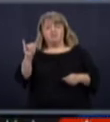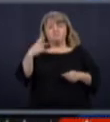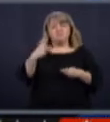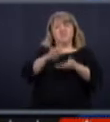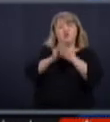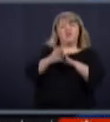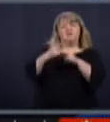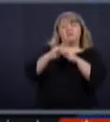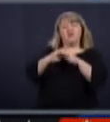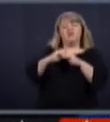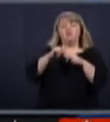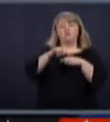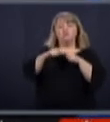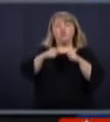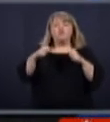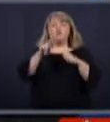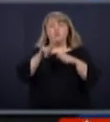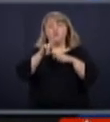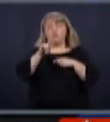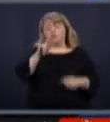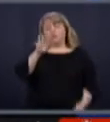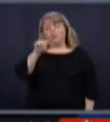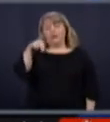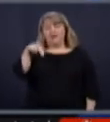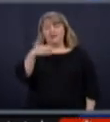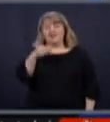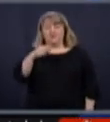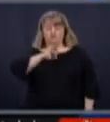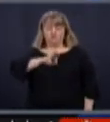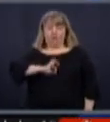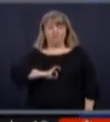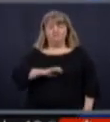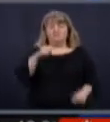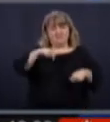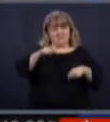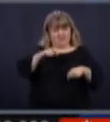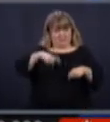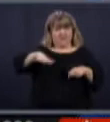et Bouton, ici à Québec. Sonnet, oui. Et